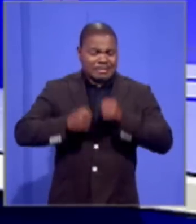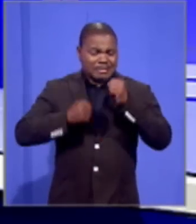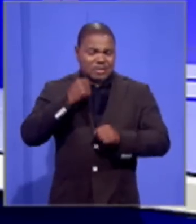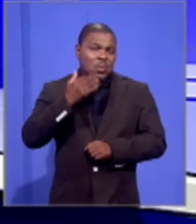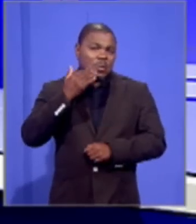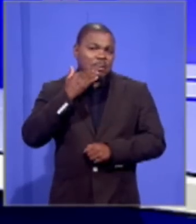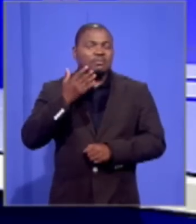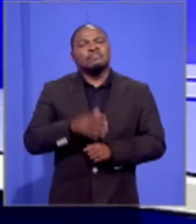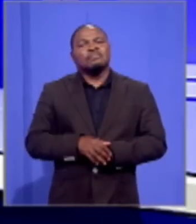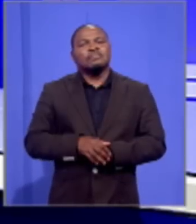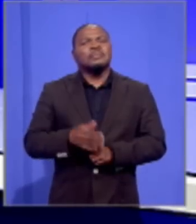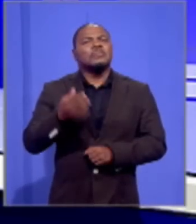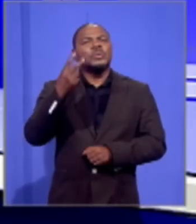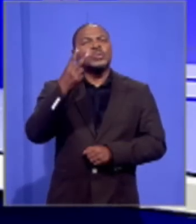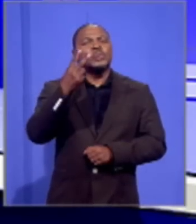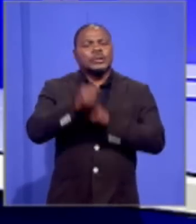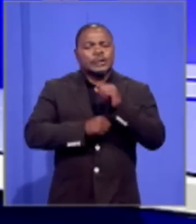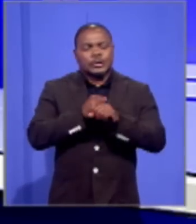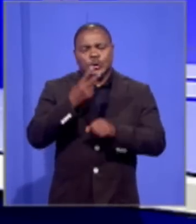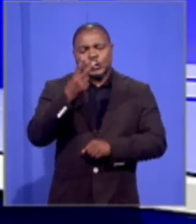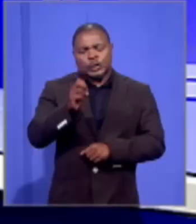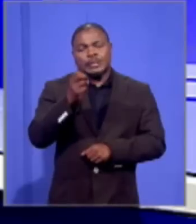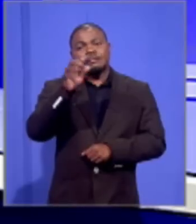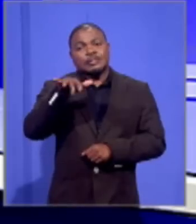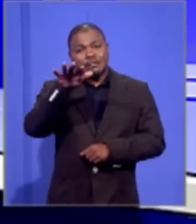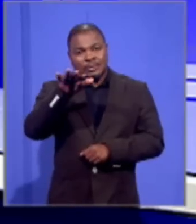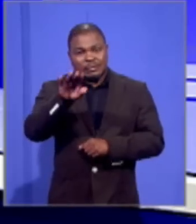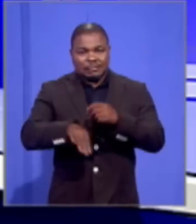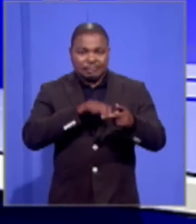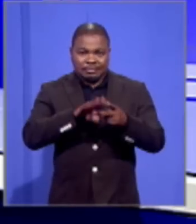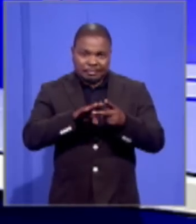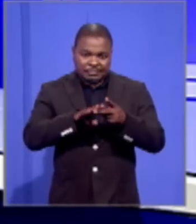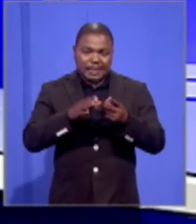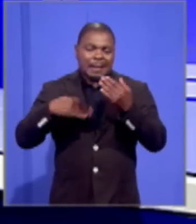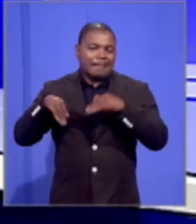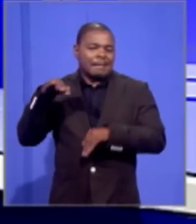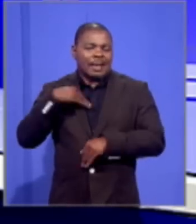bile gona la mafelelo ngwageng wa 2015 gomme la palelwa ke go